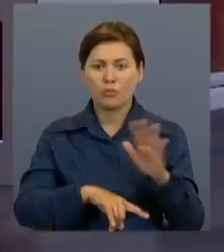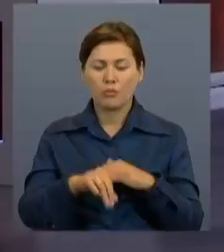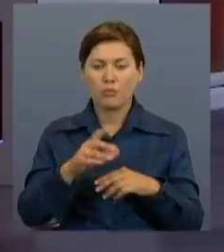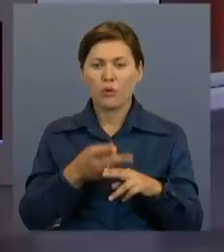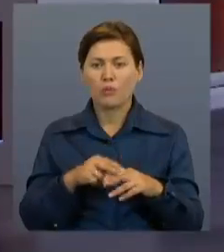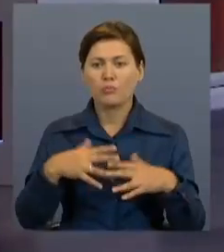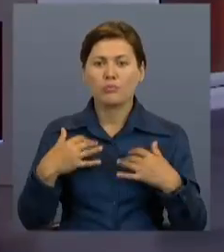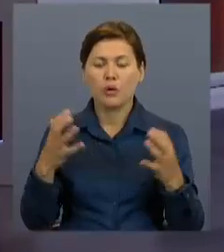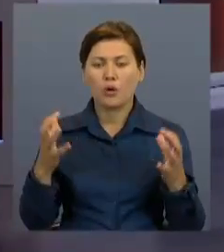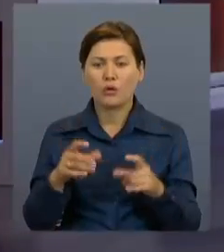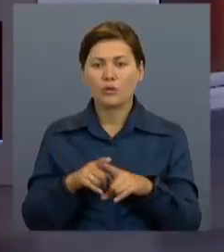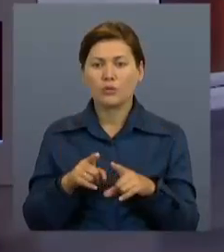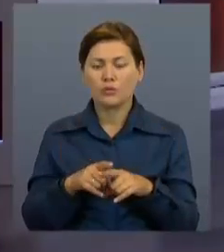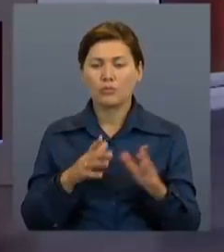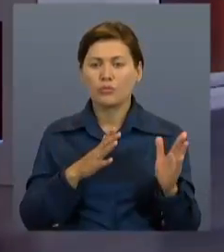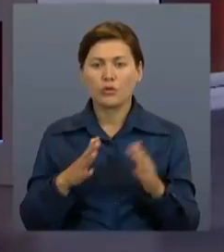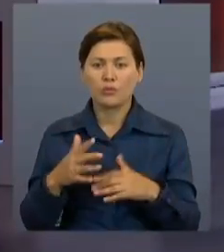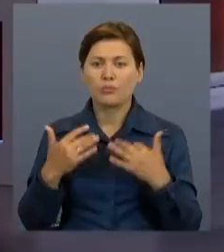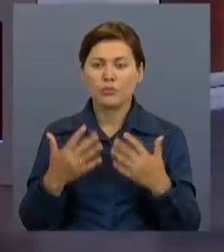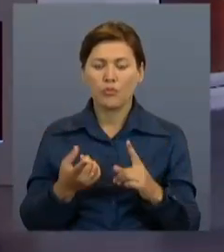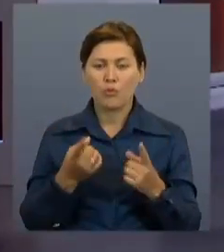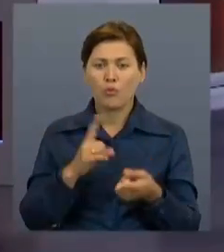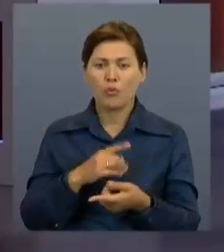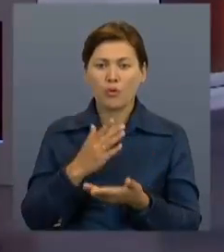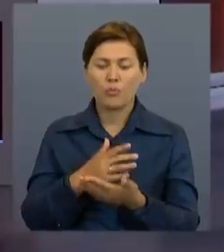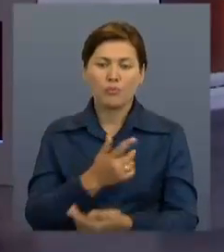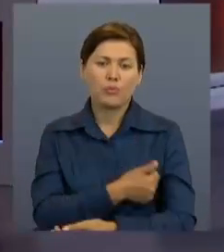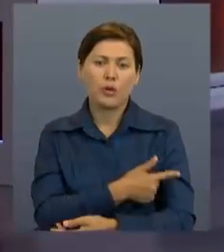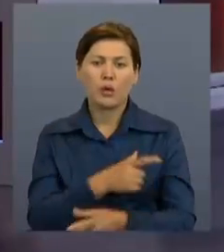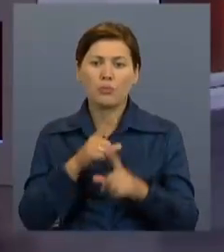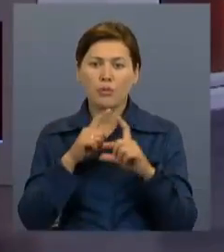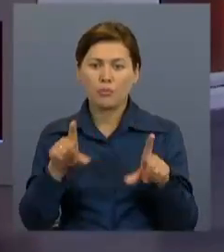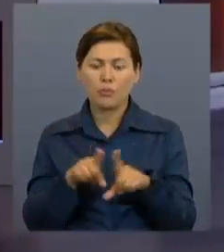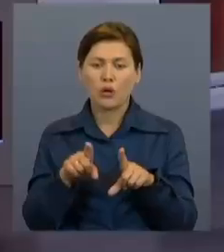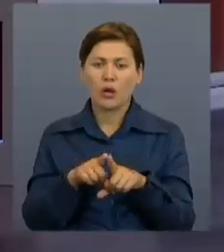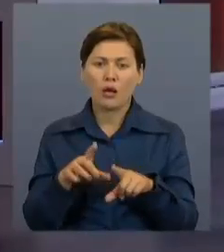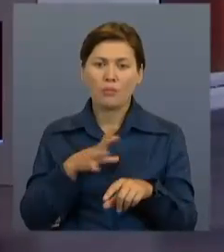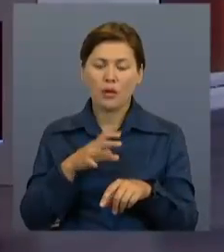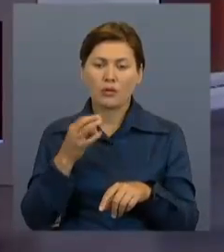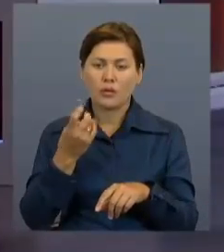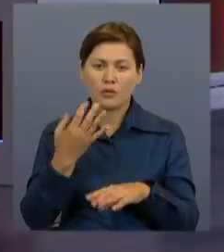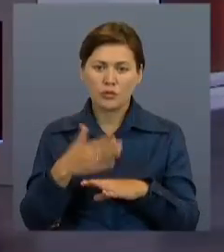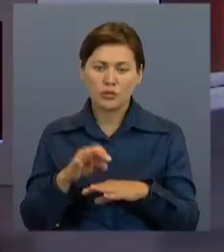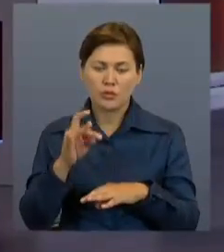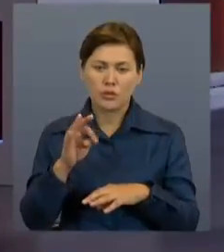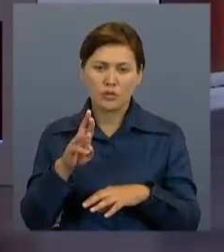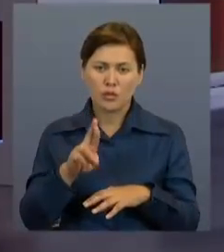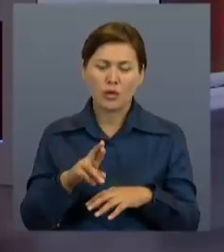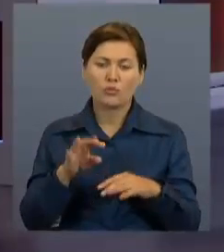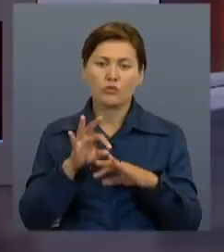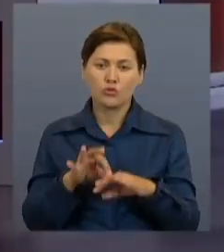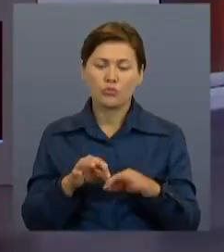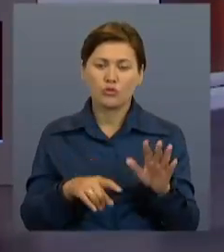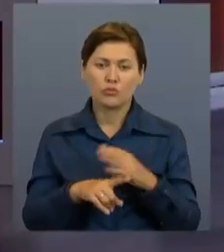Және денсаулық сақтау саласындағы стандарттардың талаптары өзгереді. Медициналық мекемелерге аккредитациялау жүргізіледі. Себебі аккредитация